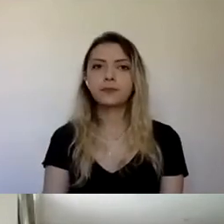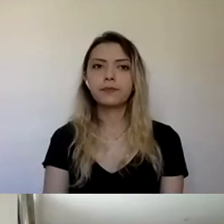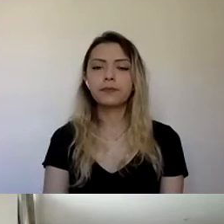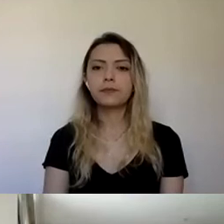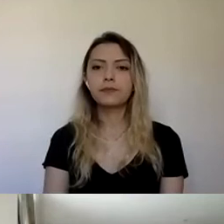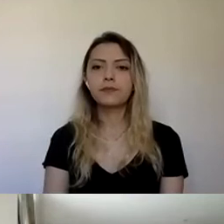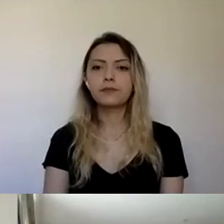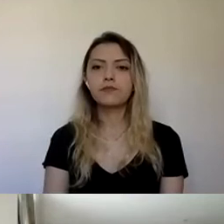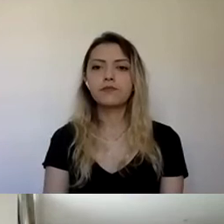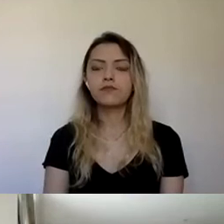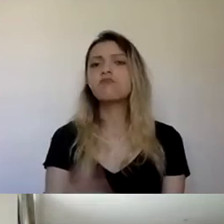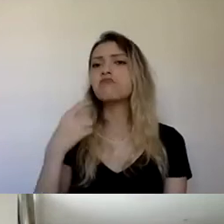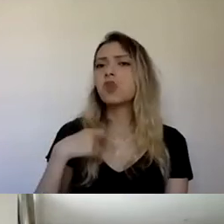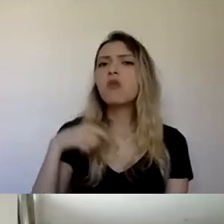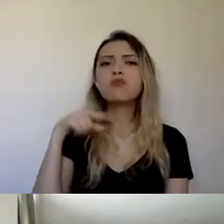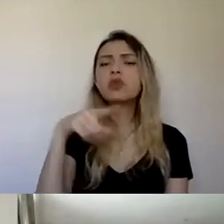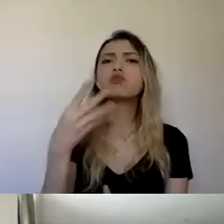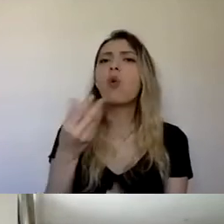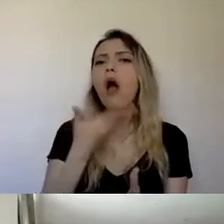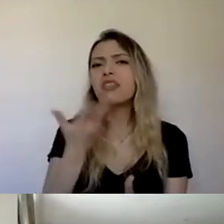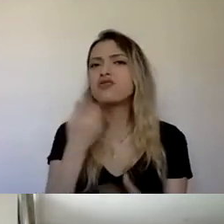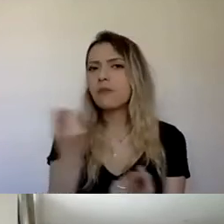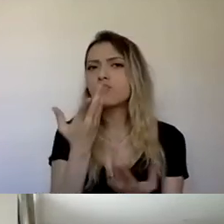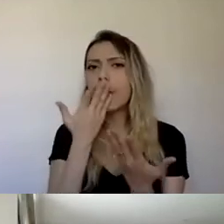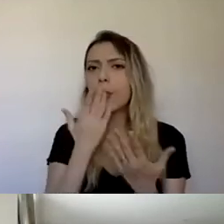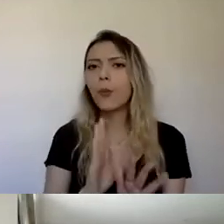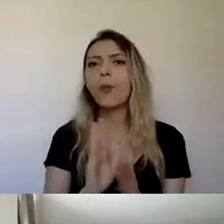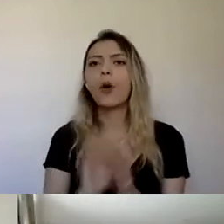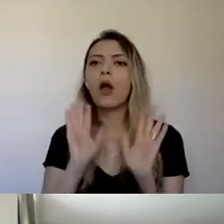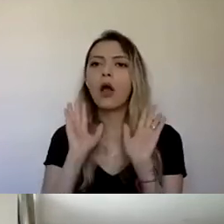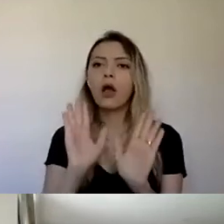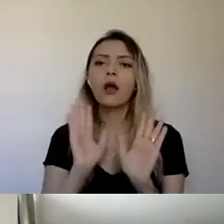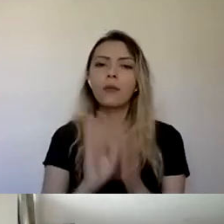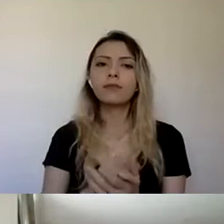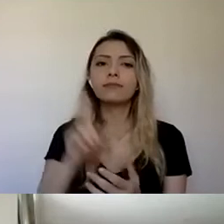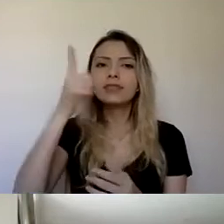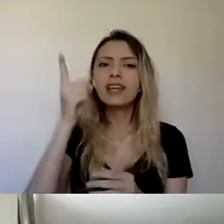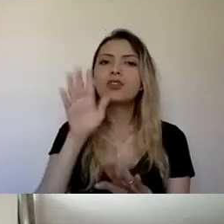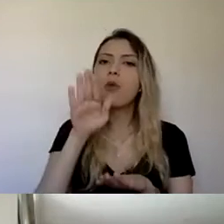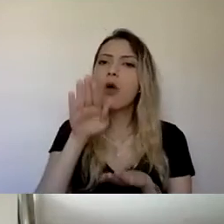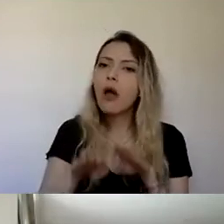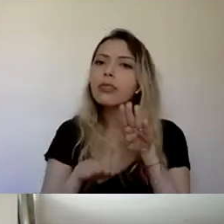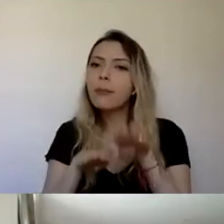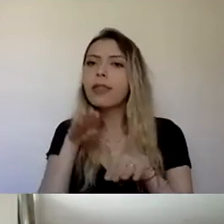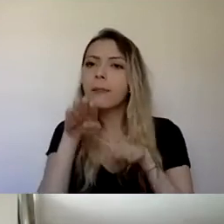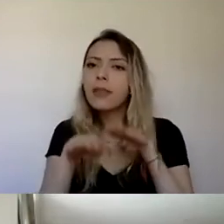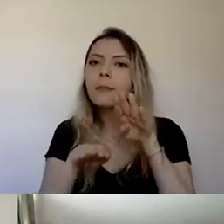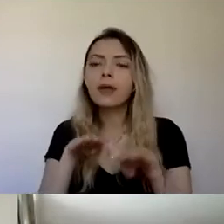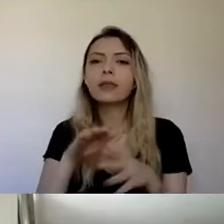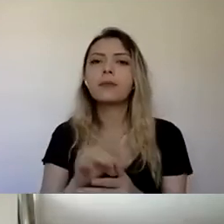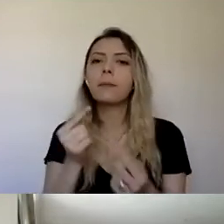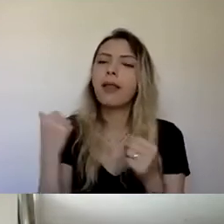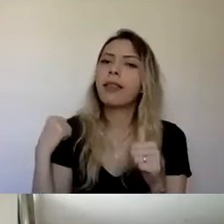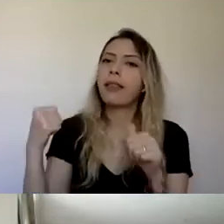çok anlatacak şey olmayabilir. Fakat sadece şöyle adımları biraz